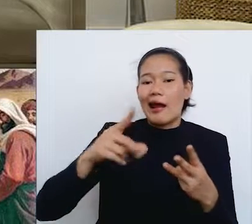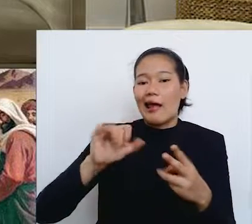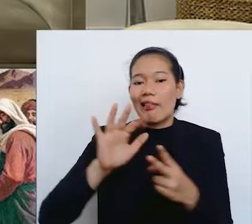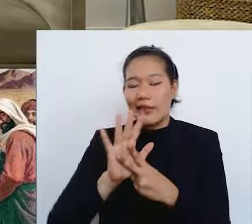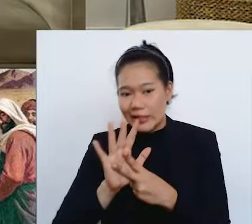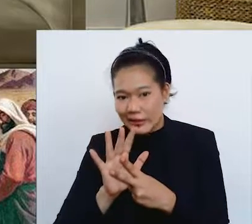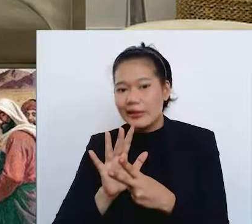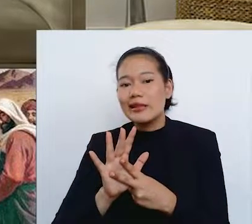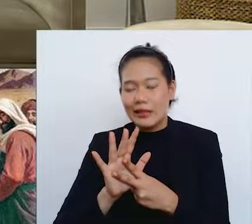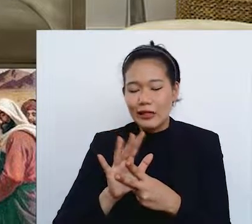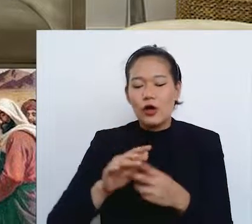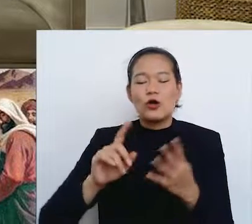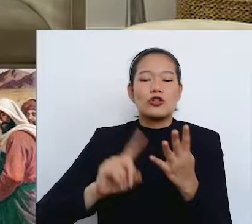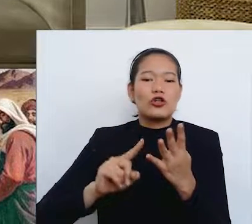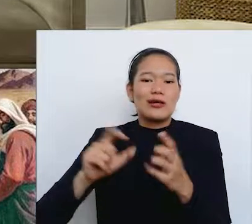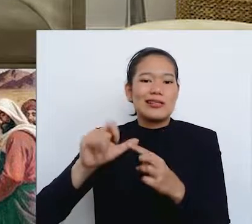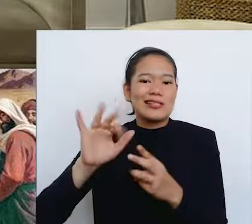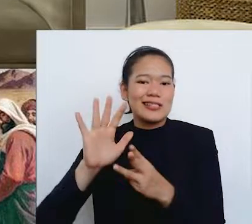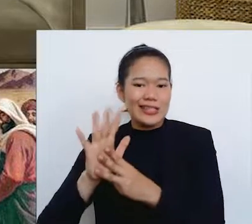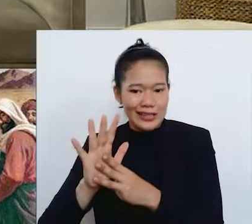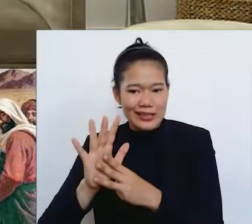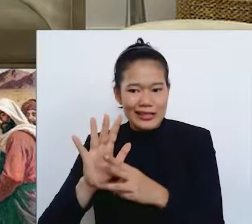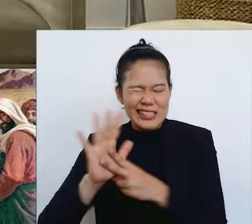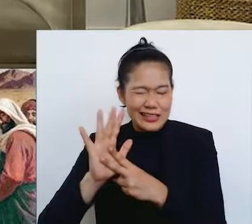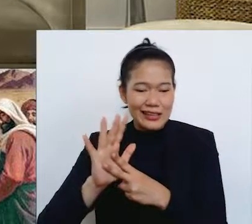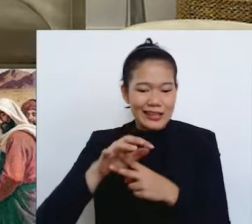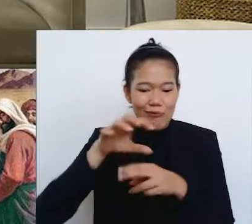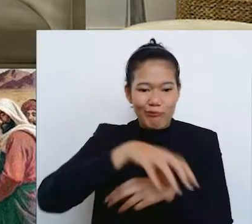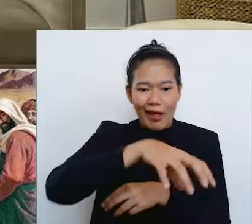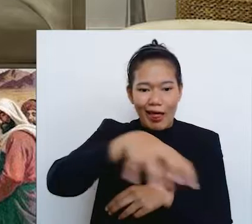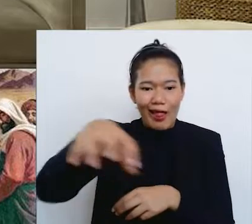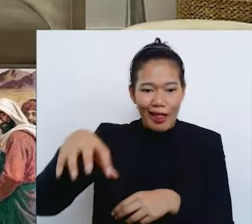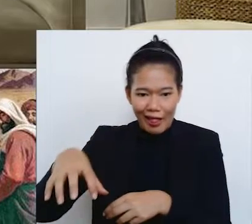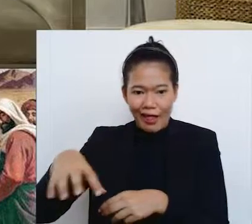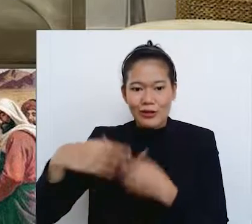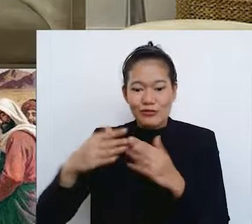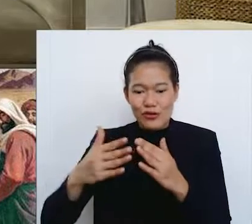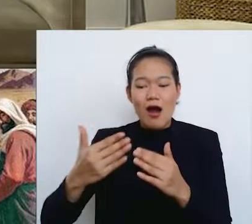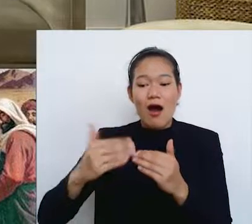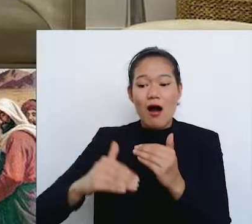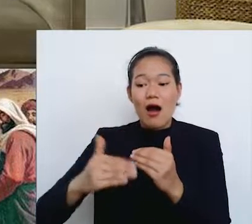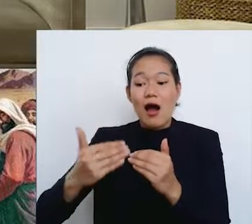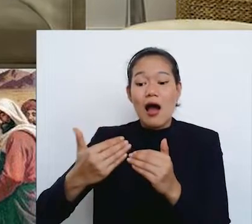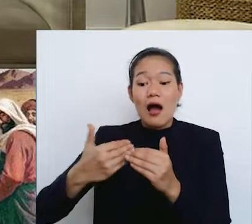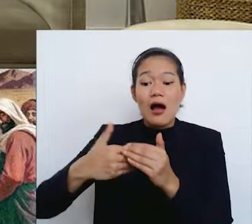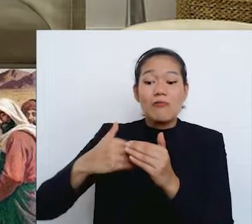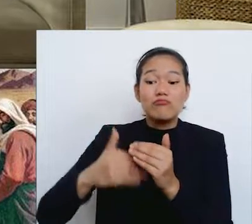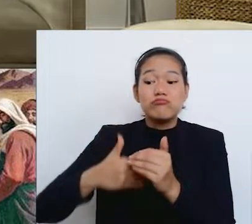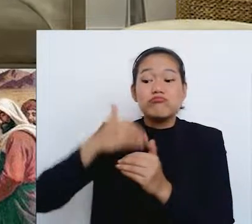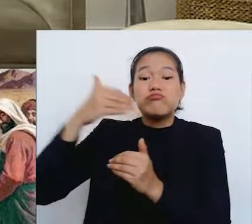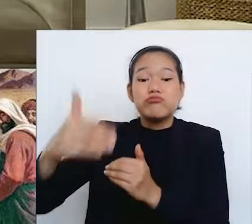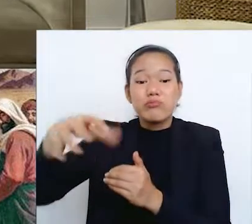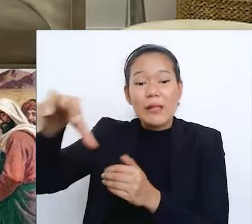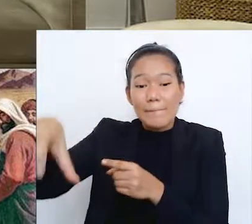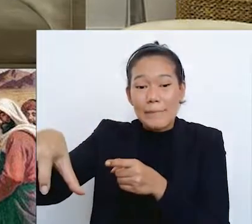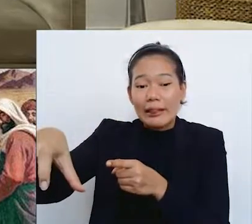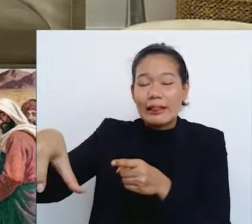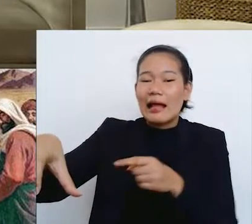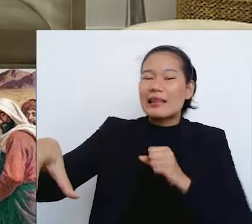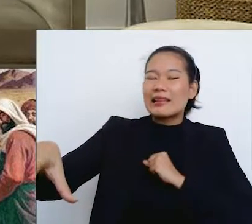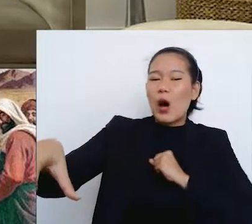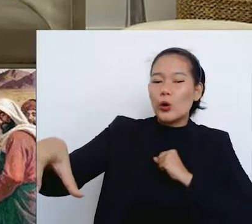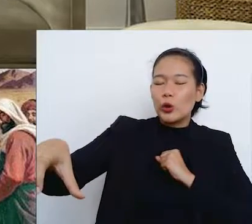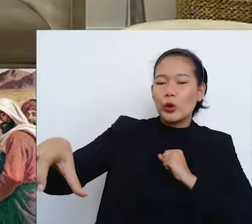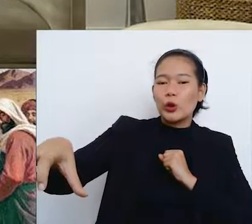Elim, mereka ke padang gurun Sin, dan kemudian mereka akan mengadakan perjalanan selanjutnya. Mereka